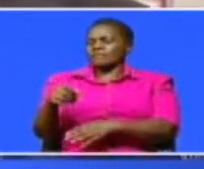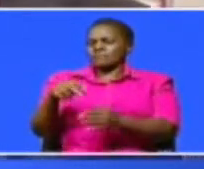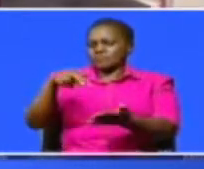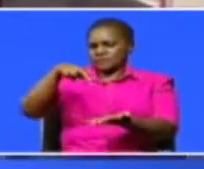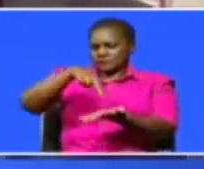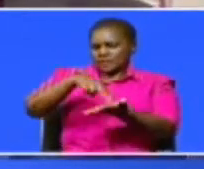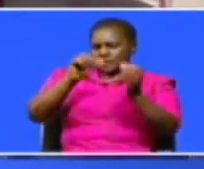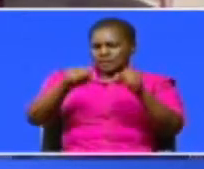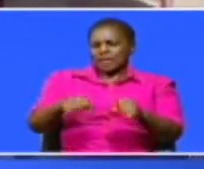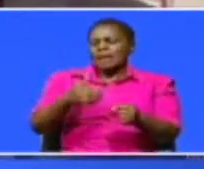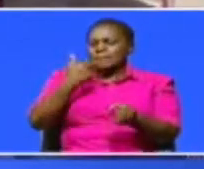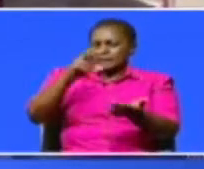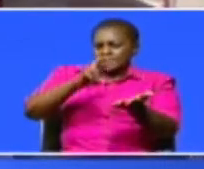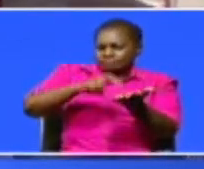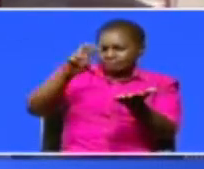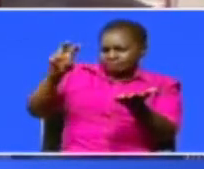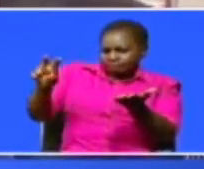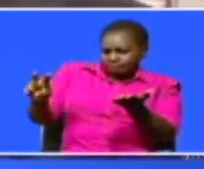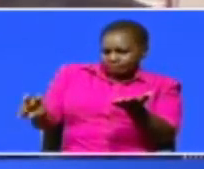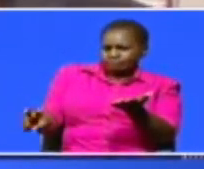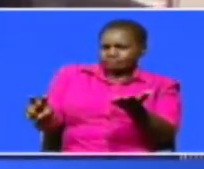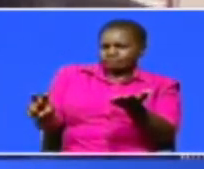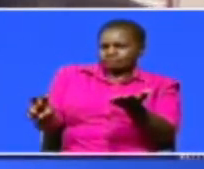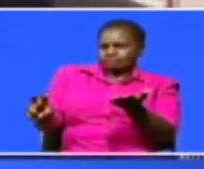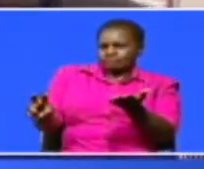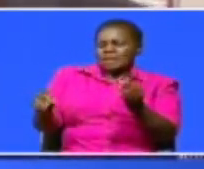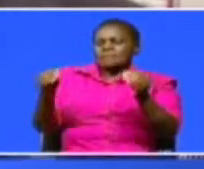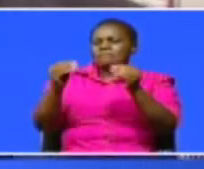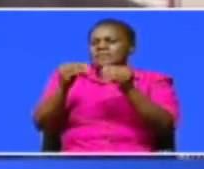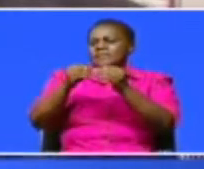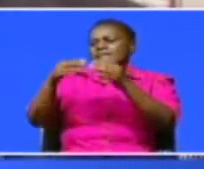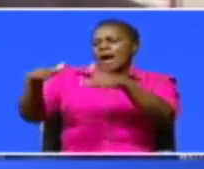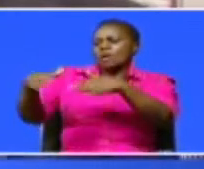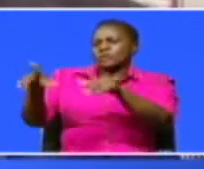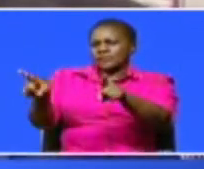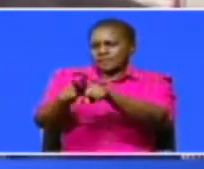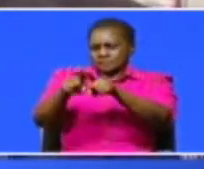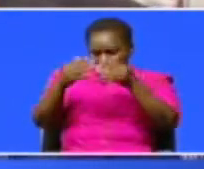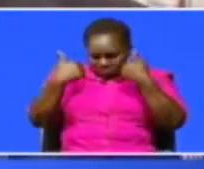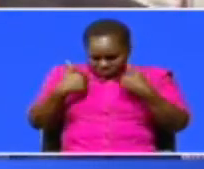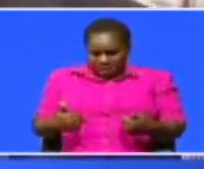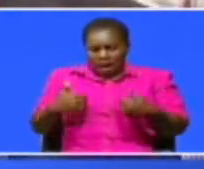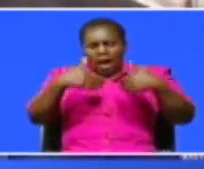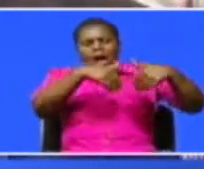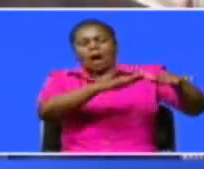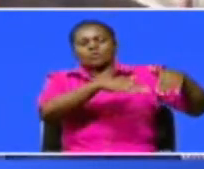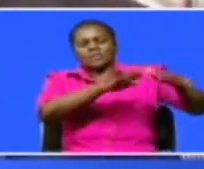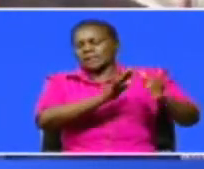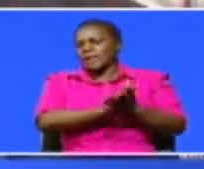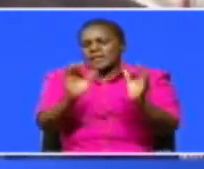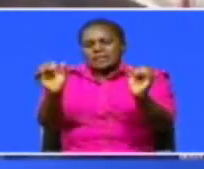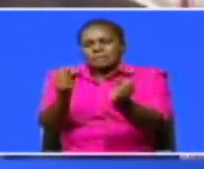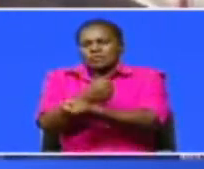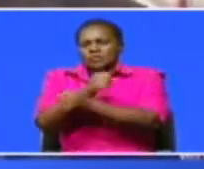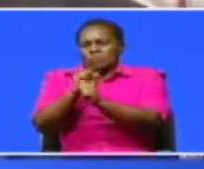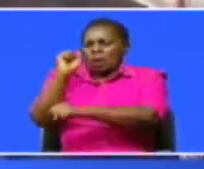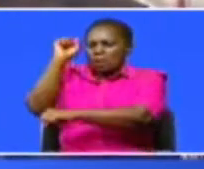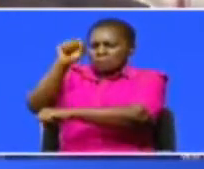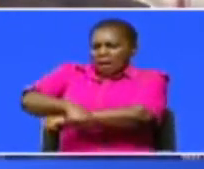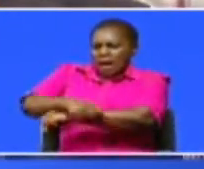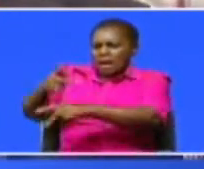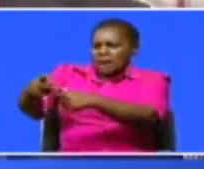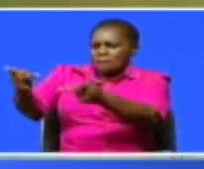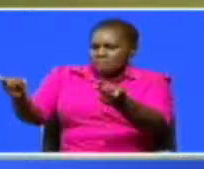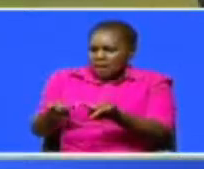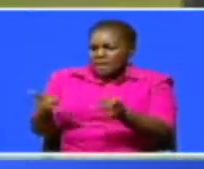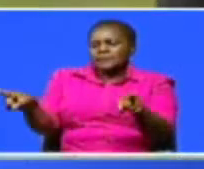Kenya, atoke nje aende apambane nje kama vile sisi tuko nje. Huwezi kukunyia ile sahani ambayo